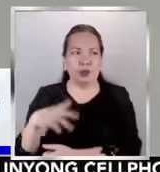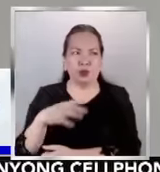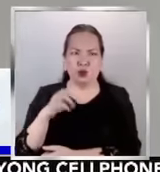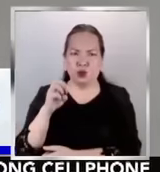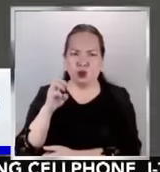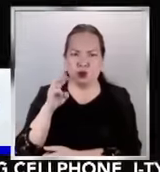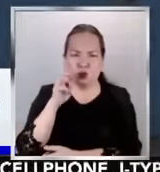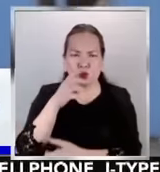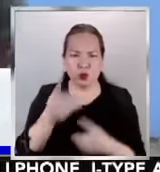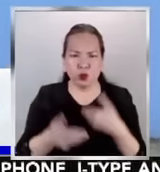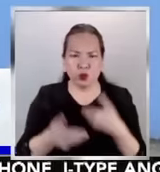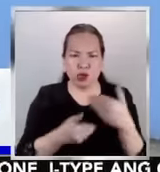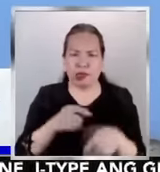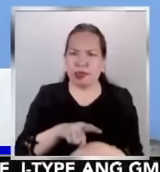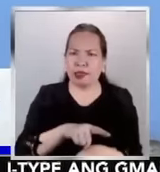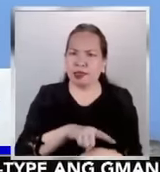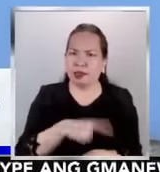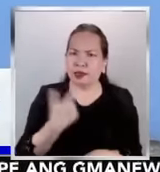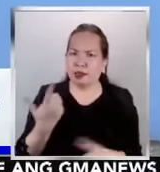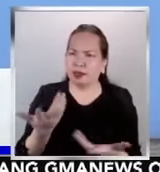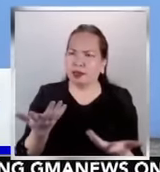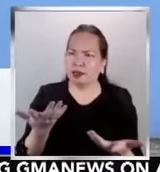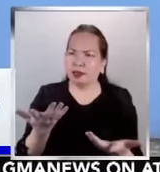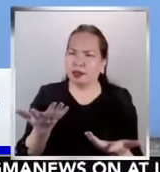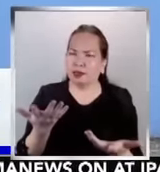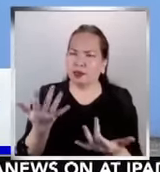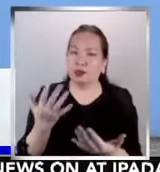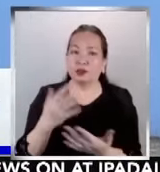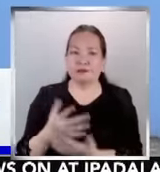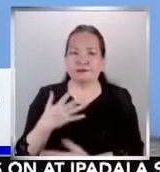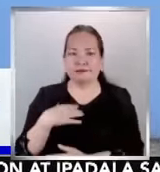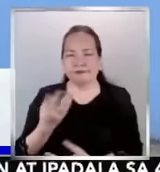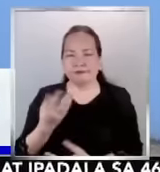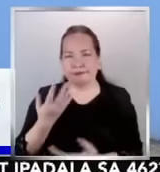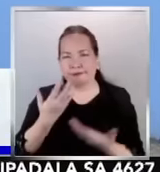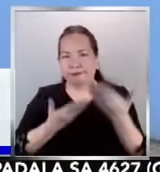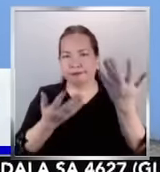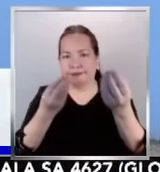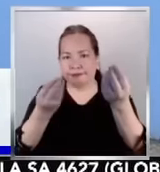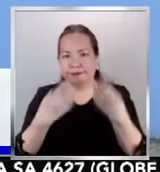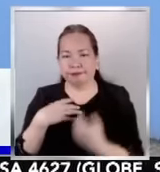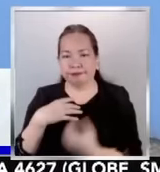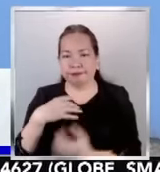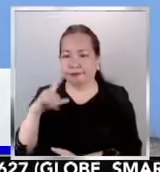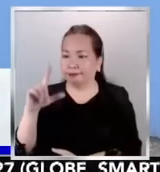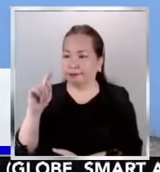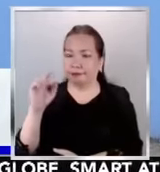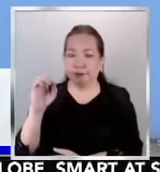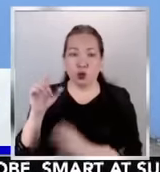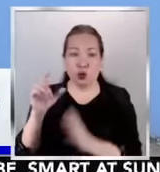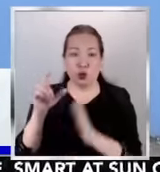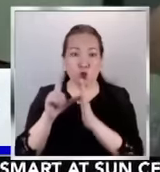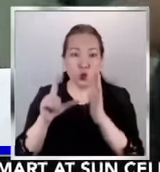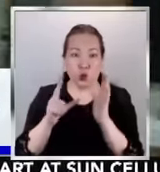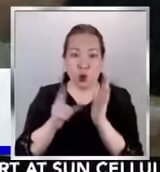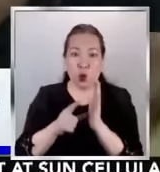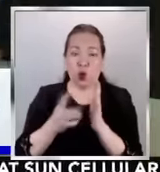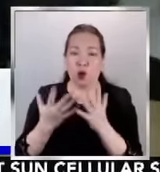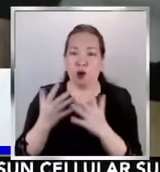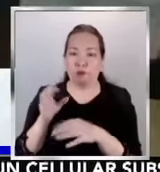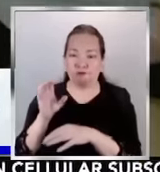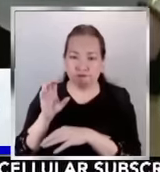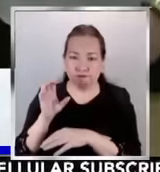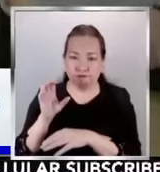Walang nangyayari kaya dumulog na si Salvador sa LTO law enforcement service ang